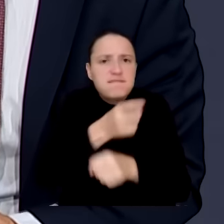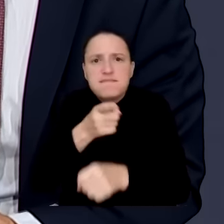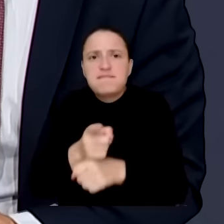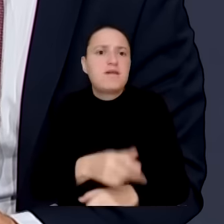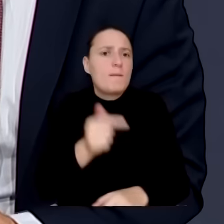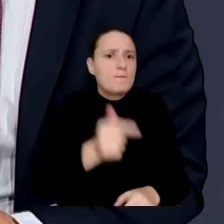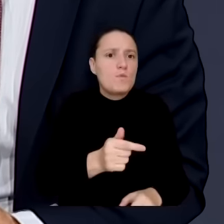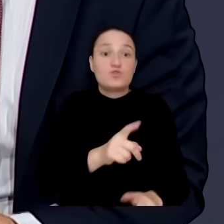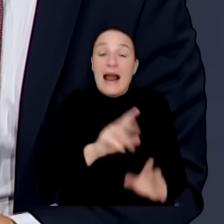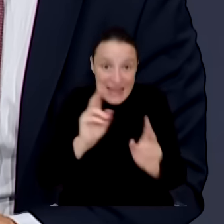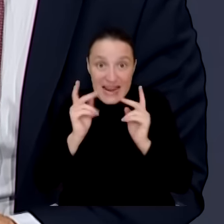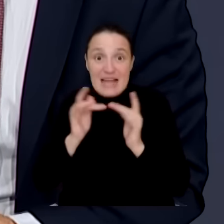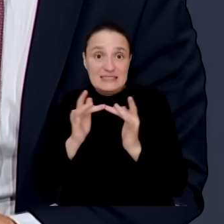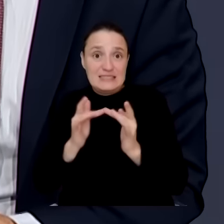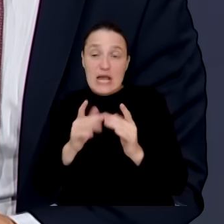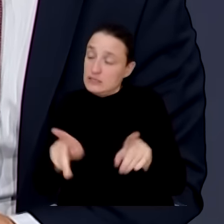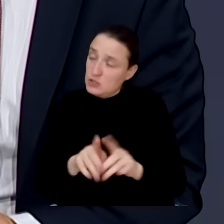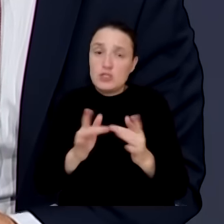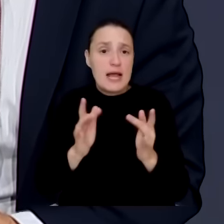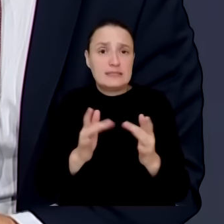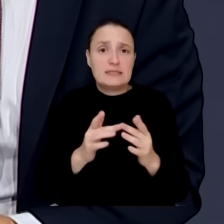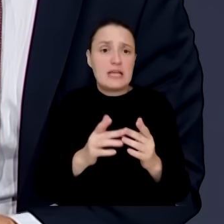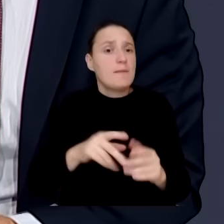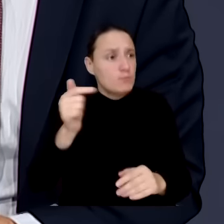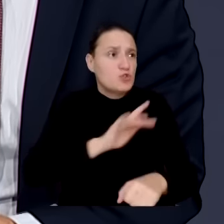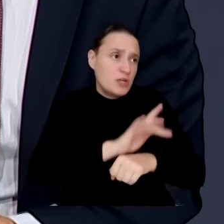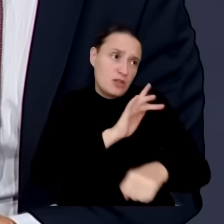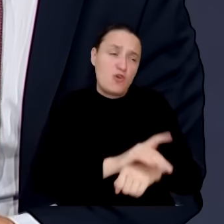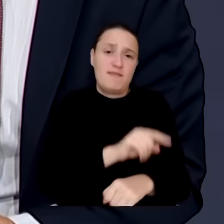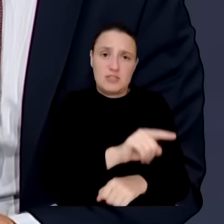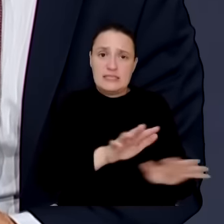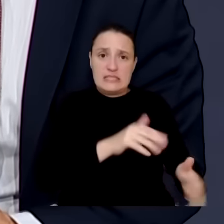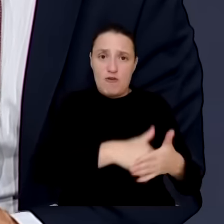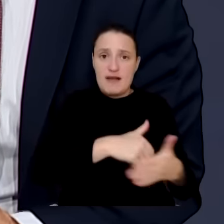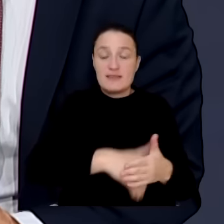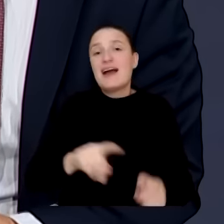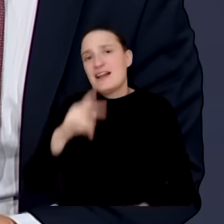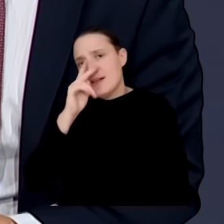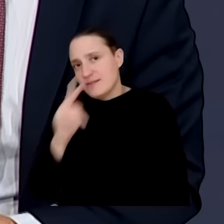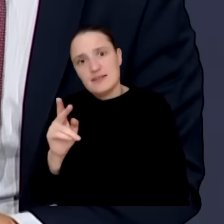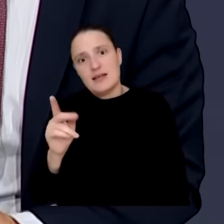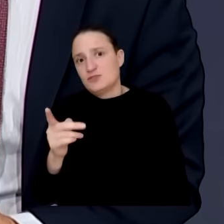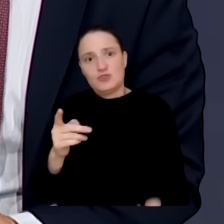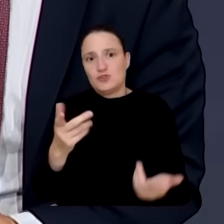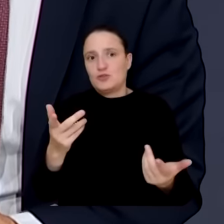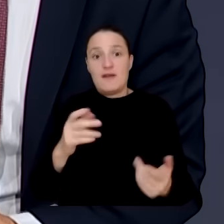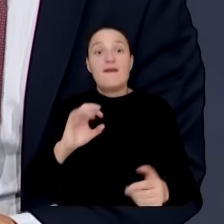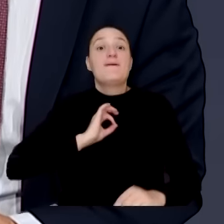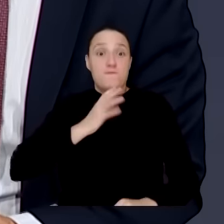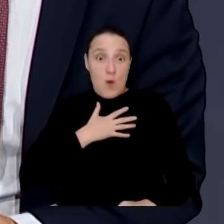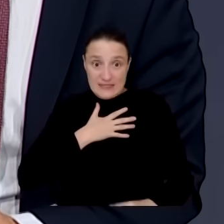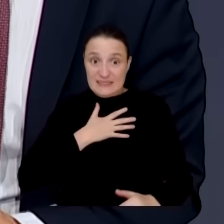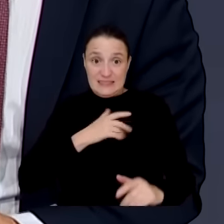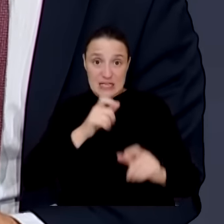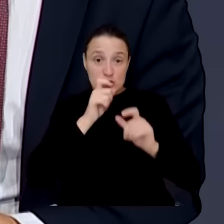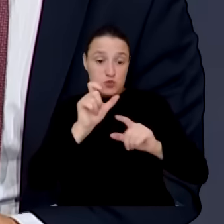to piętnować i miała rację wtedy miała pełną rację tylko że tak naprawdę widać zupełnie nie przyswoił swoich własnych słów do